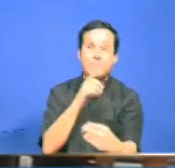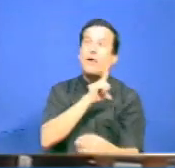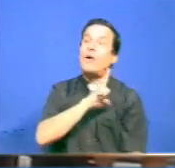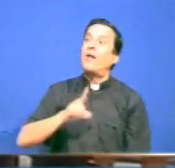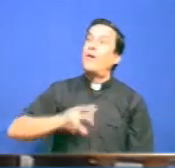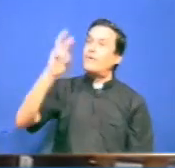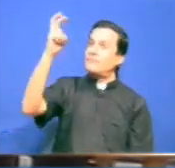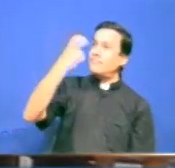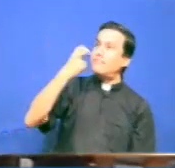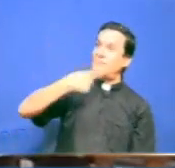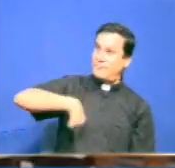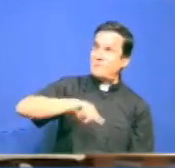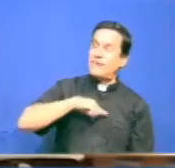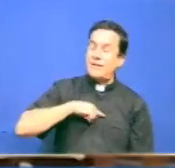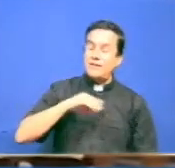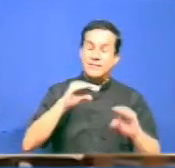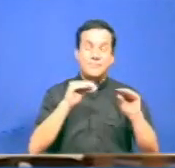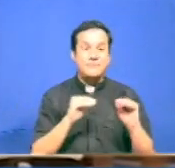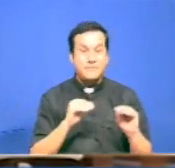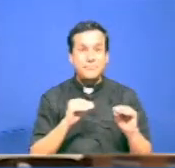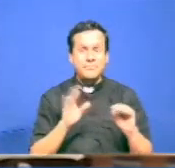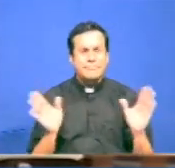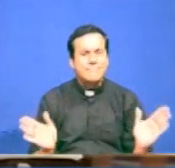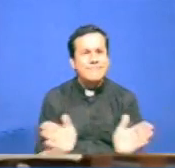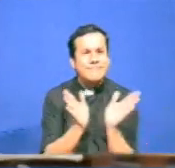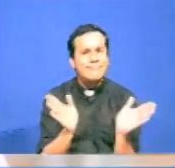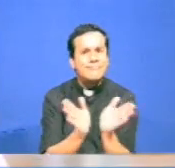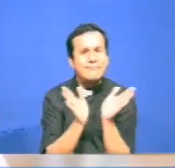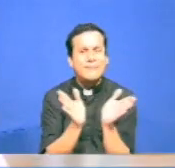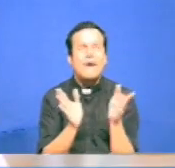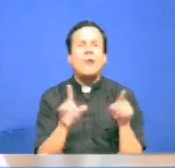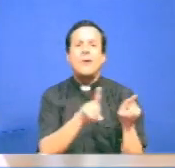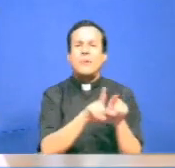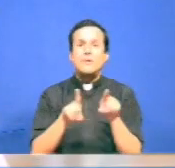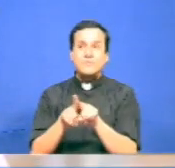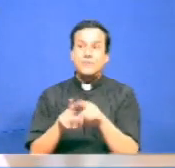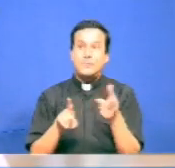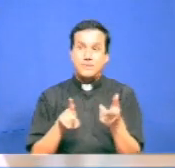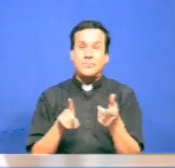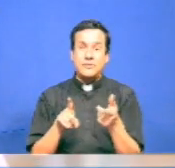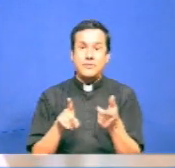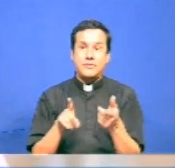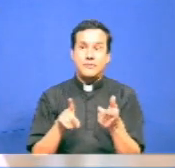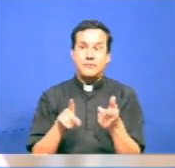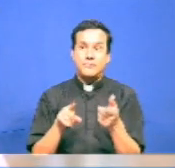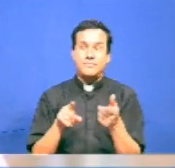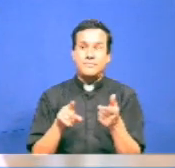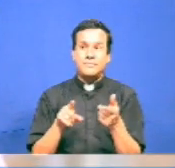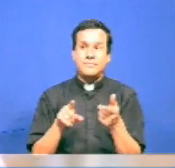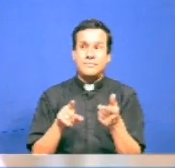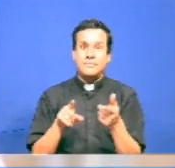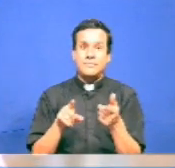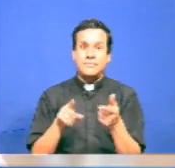tunakuomba utusikie. Utuimarishe kwa mkate wako ambao ni wewe mwenyewe katika enzi yako ya